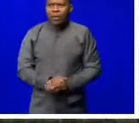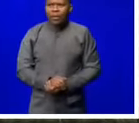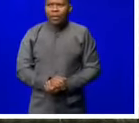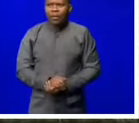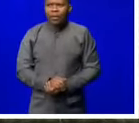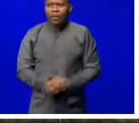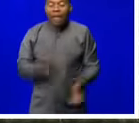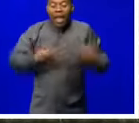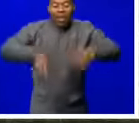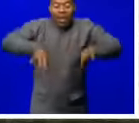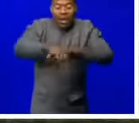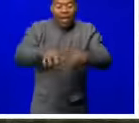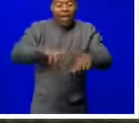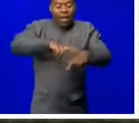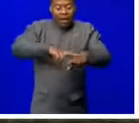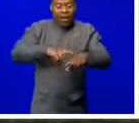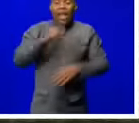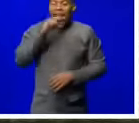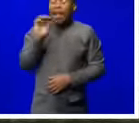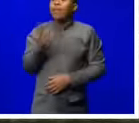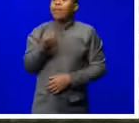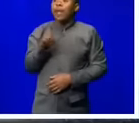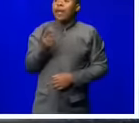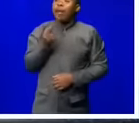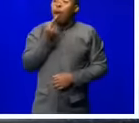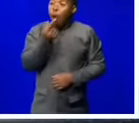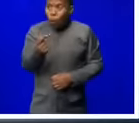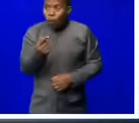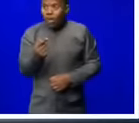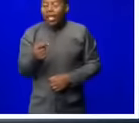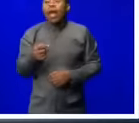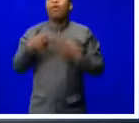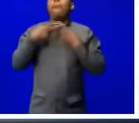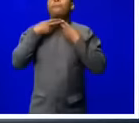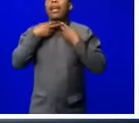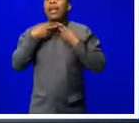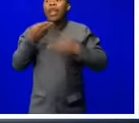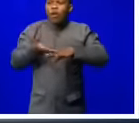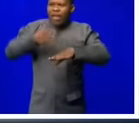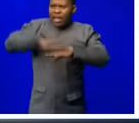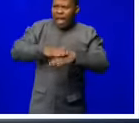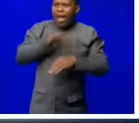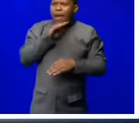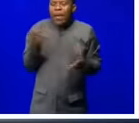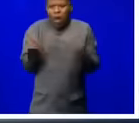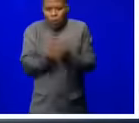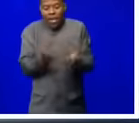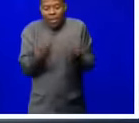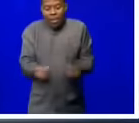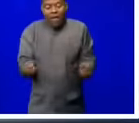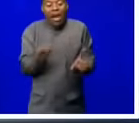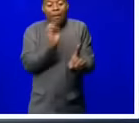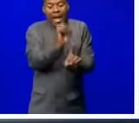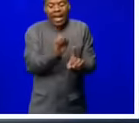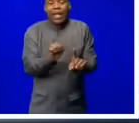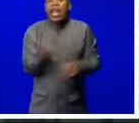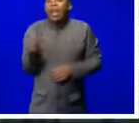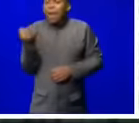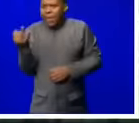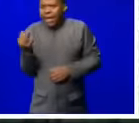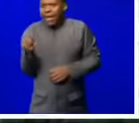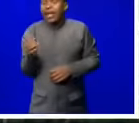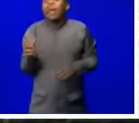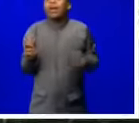Lokhulumele umndeni wakamaseko Bans Dlamini uthi Thulani Maseko bekahleti nebantwana bakhe lababili